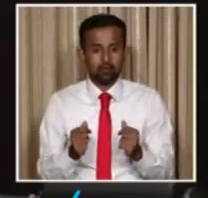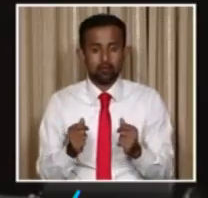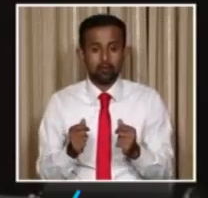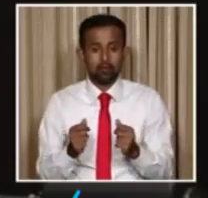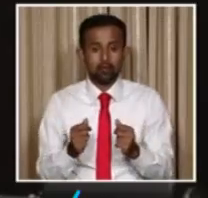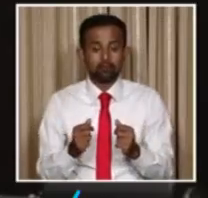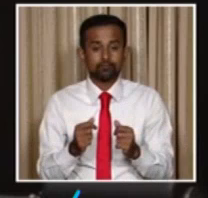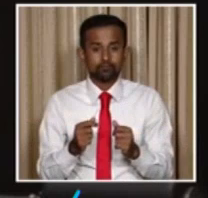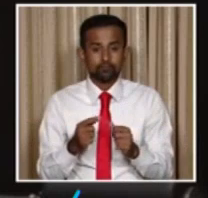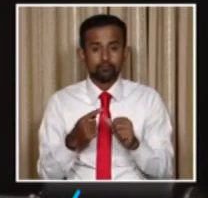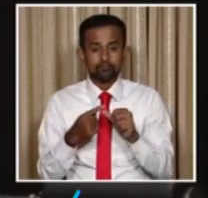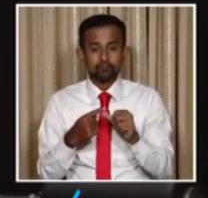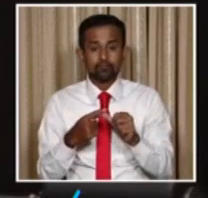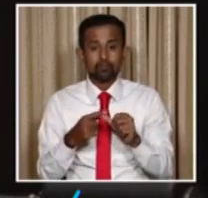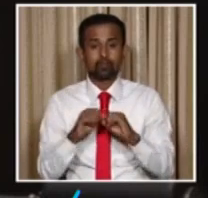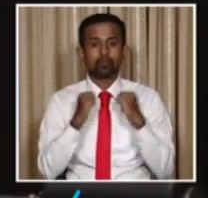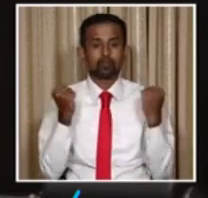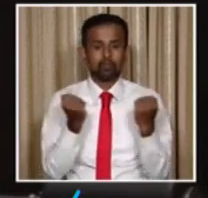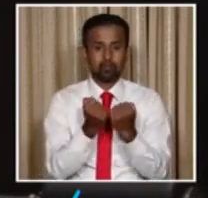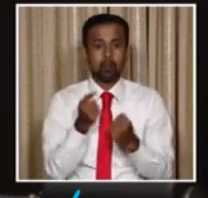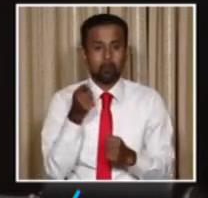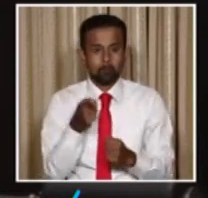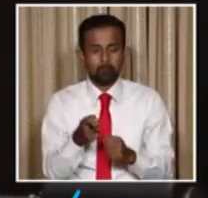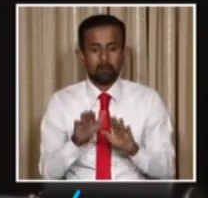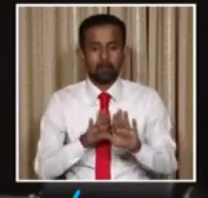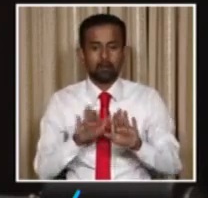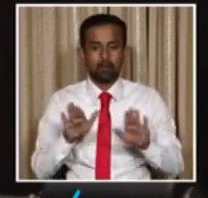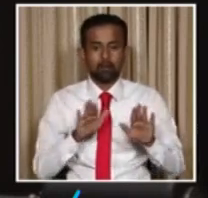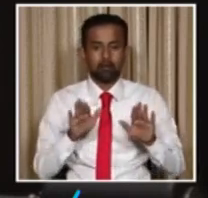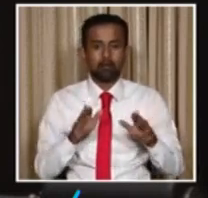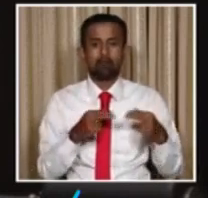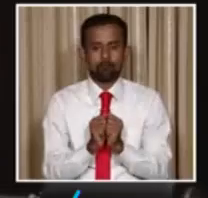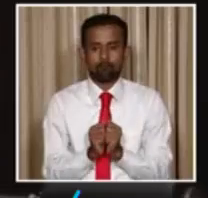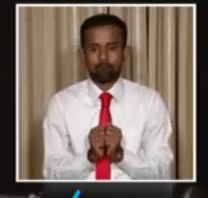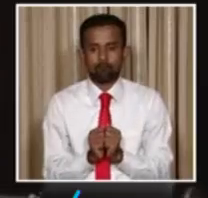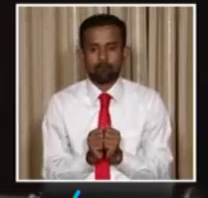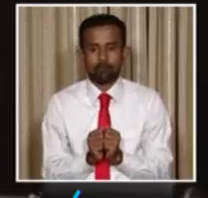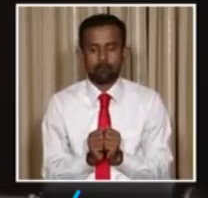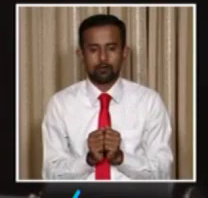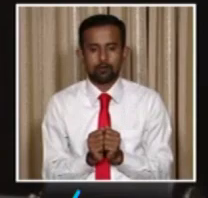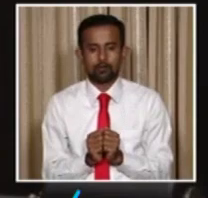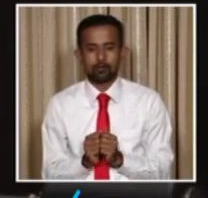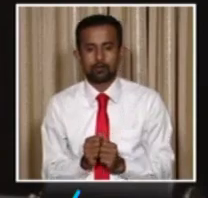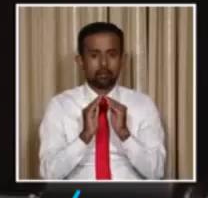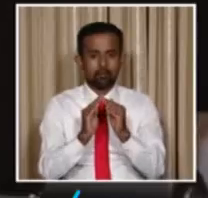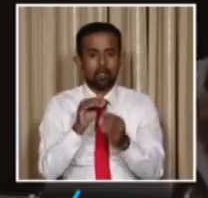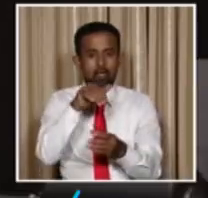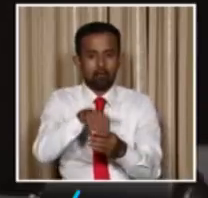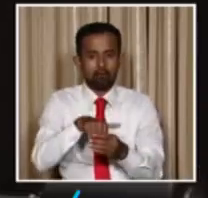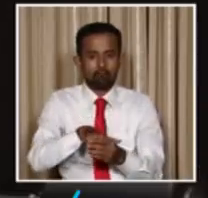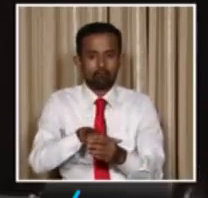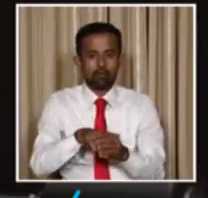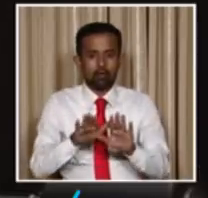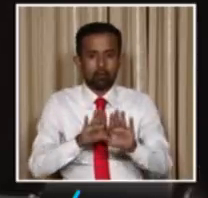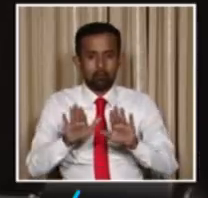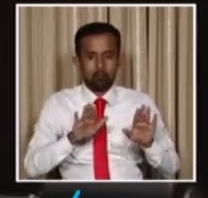ප්‍රතිචාර සංසදයේ තමයි මේ සඳහා නියාමනය කිරීමට කටයුතු කරන්නේ. ඒ සඳහා වැඩපිළිවෙල ක්‍රියාත්මක කරන්නේ. ඒක